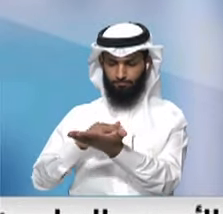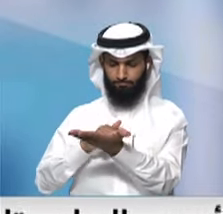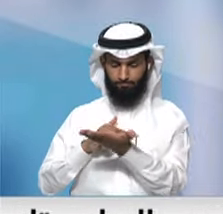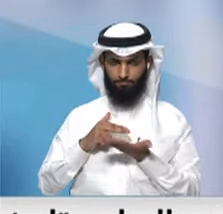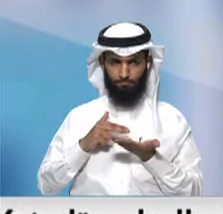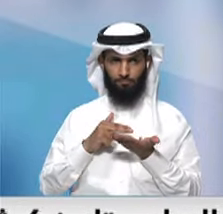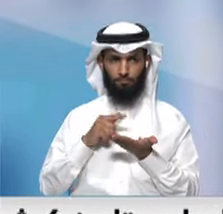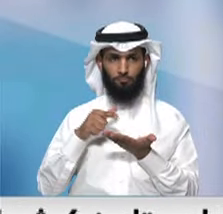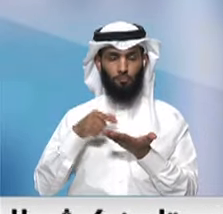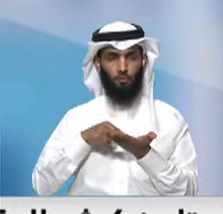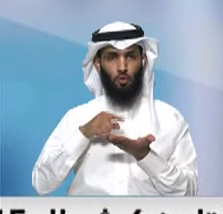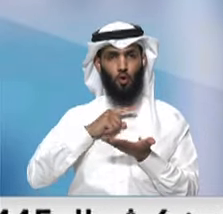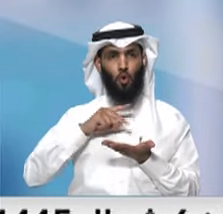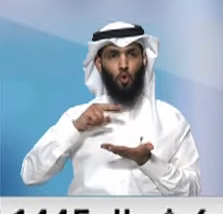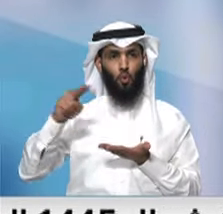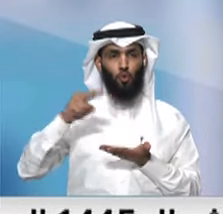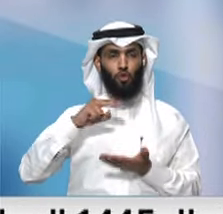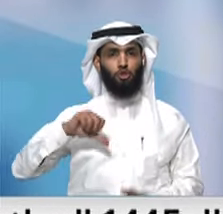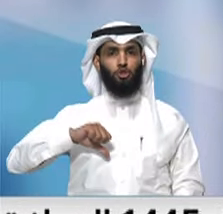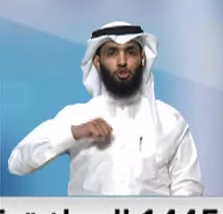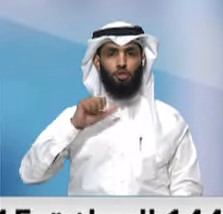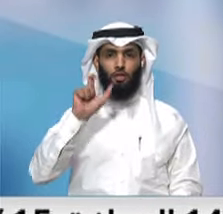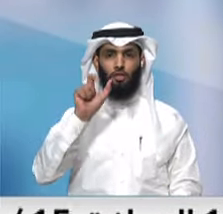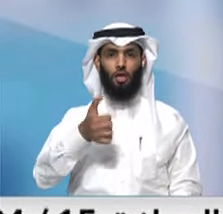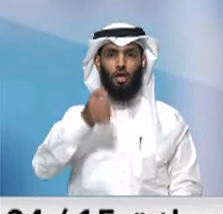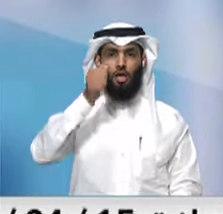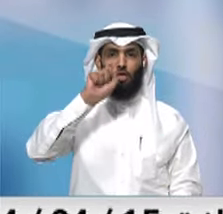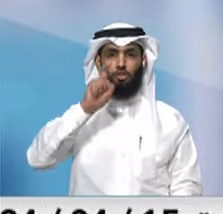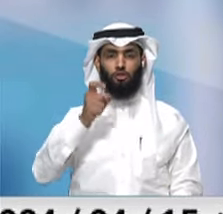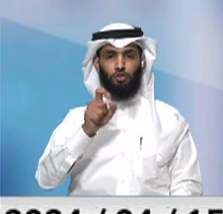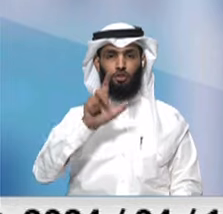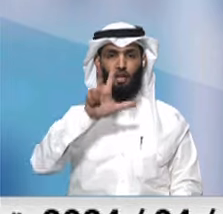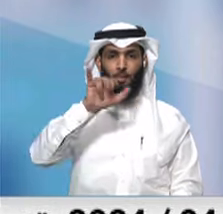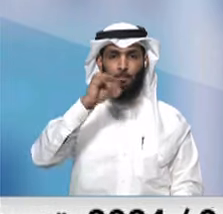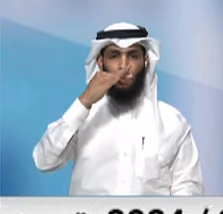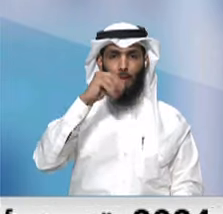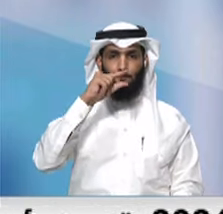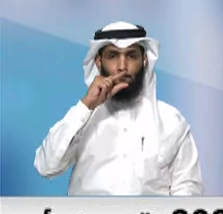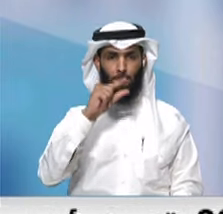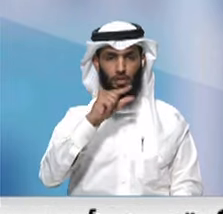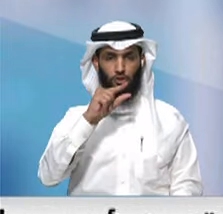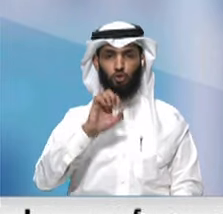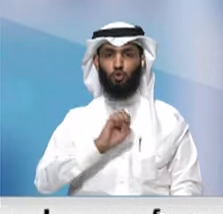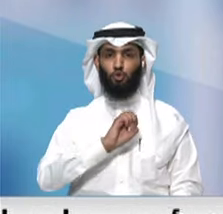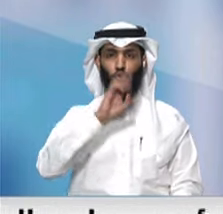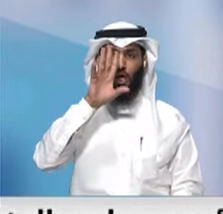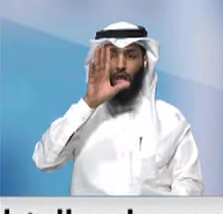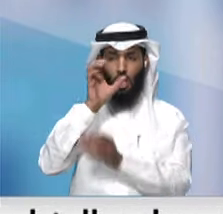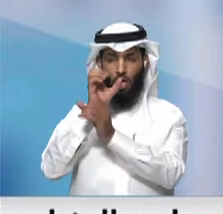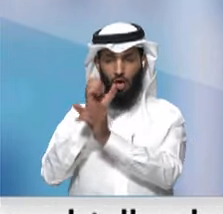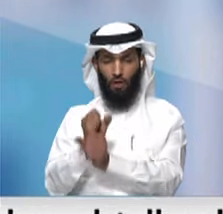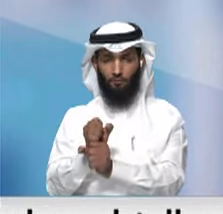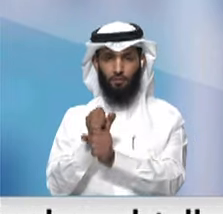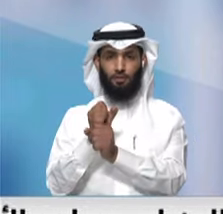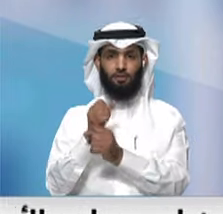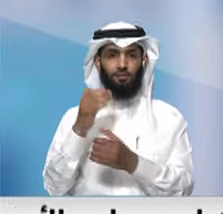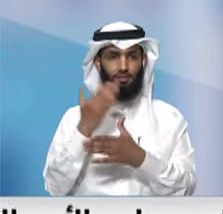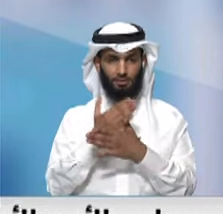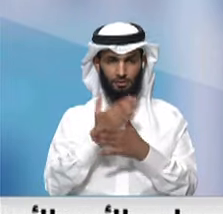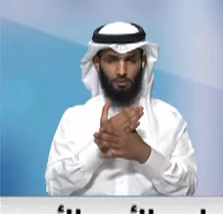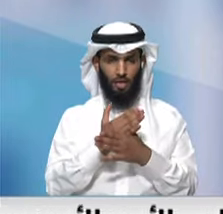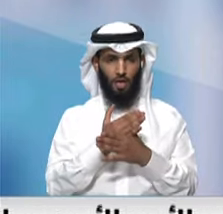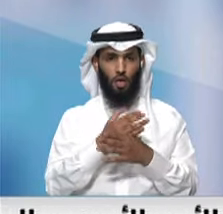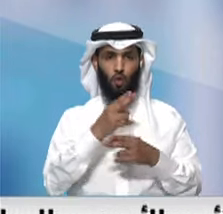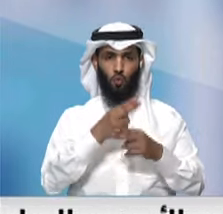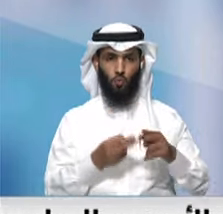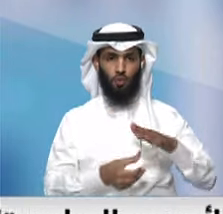تهنئه من اخيه سمو الشيخ ناصر محمد الاحمد الجابر المبارك الصباح حفظه الله بمناسبه صدور